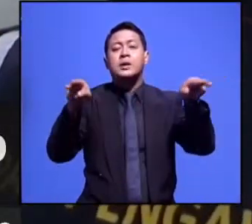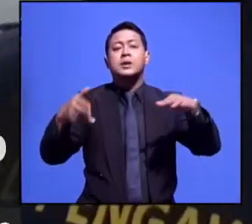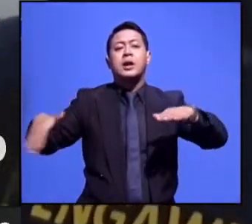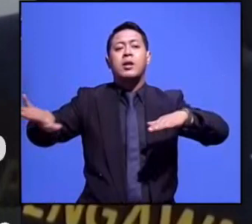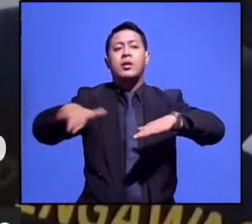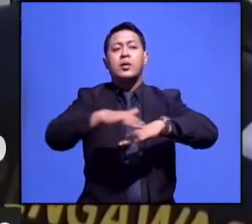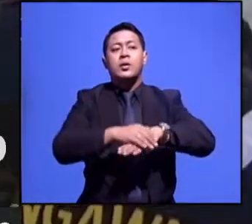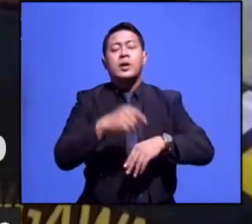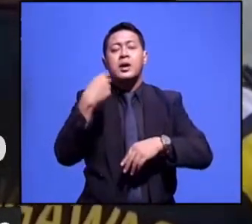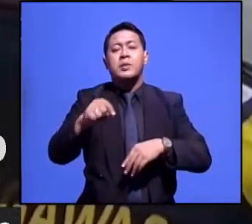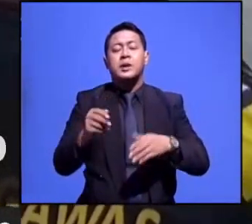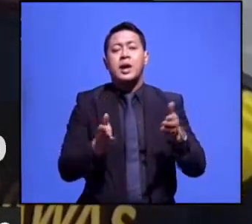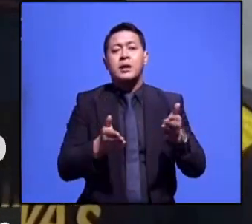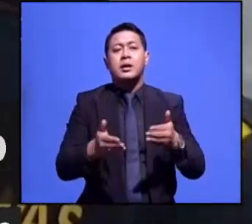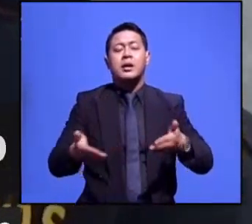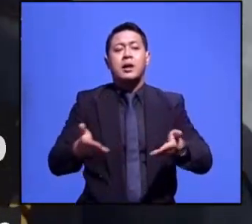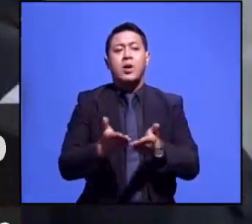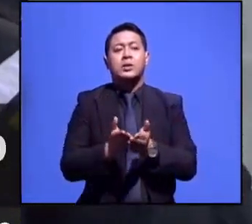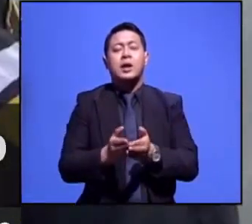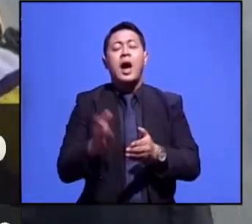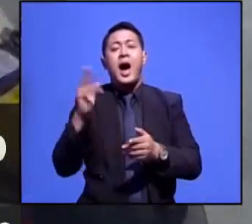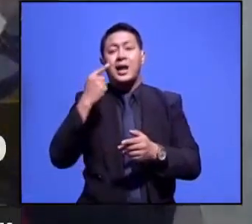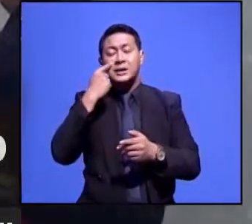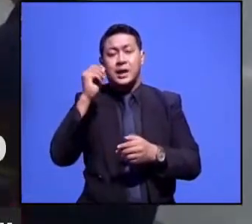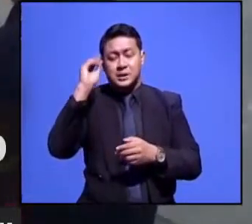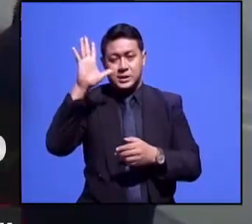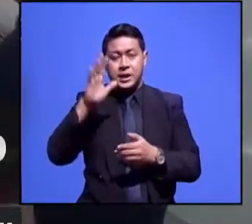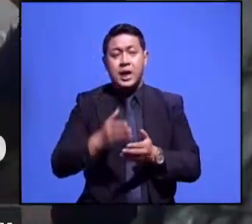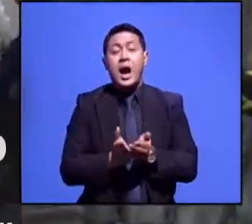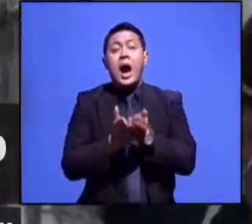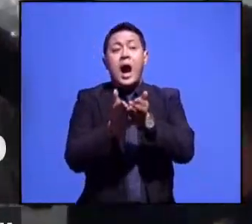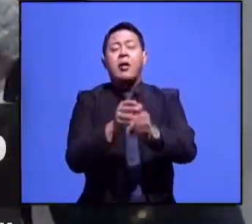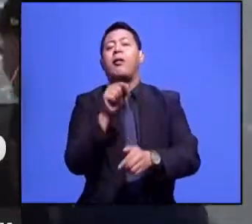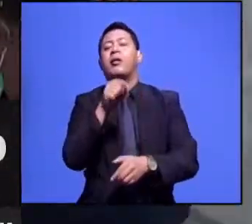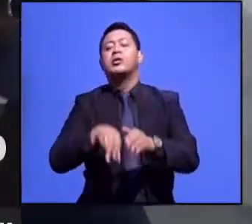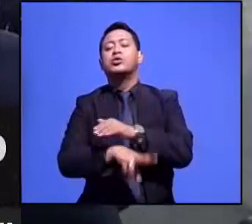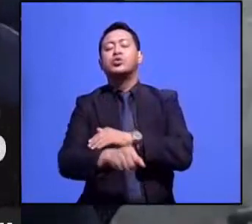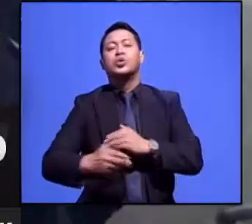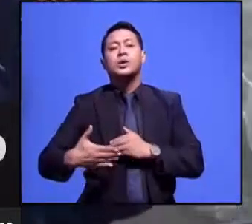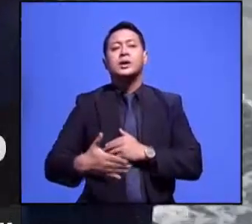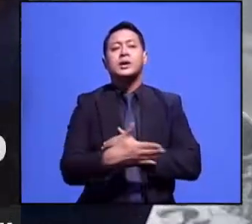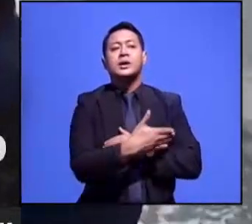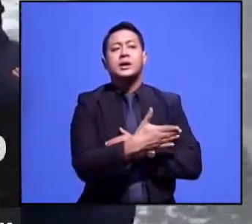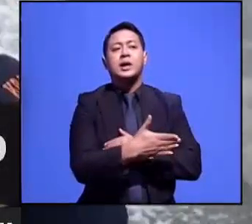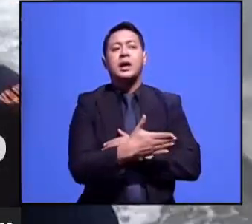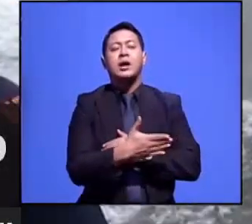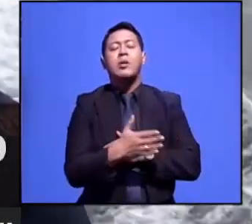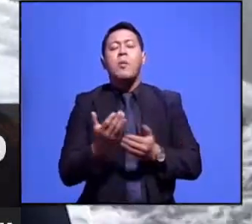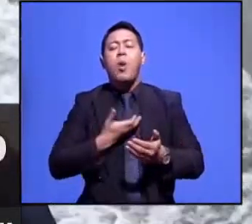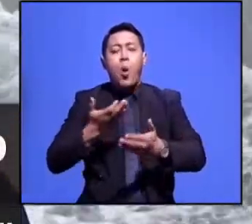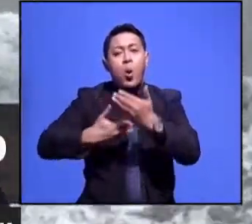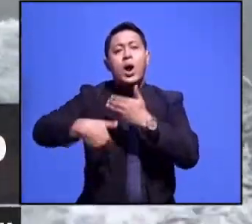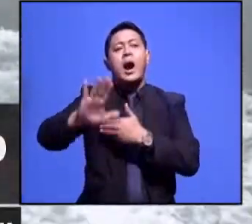Kelautan dan Perikanan Kementerian Kelautan dan Perikanan Selasa siang. Kapal nelayan yang diduga mencuri ikan ini bahkan berusaha kabur